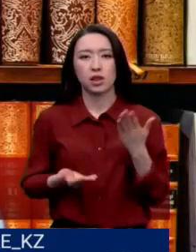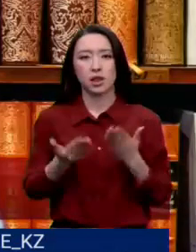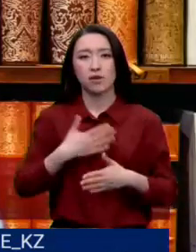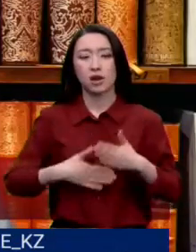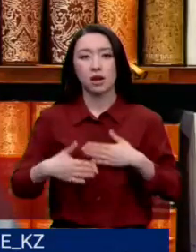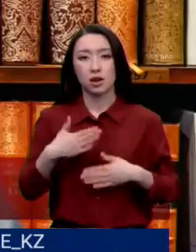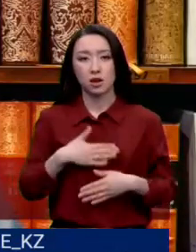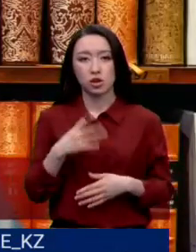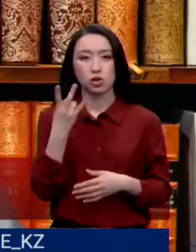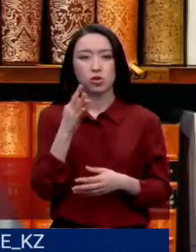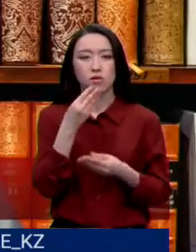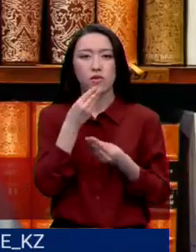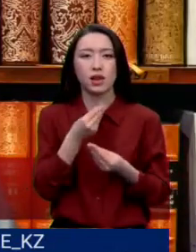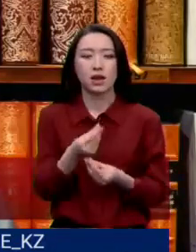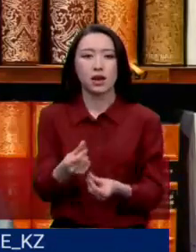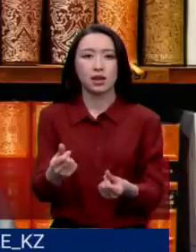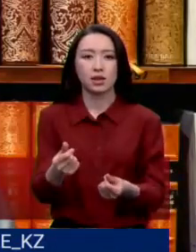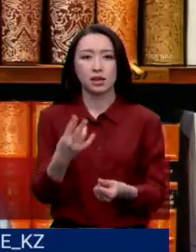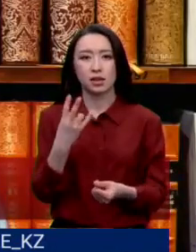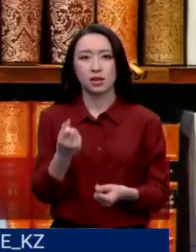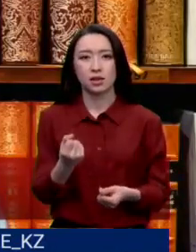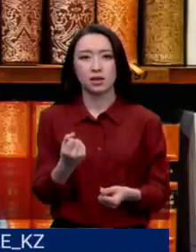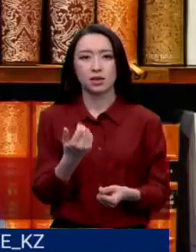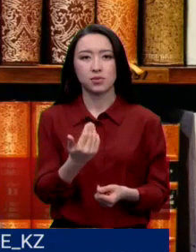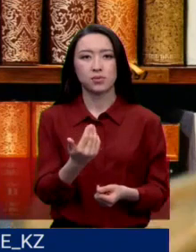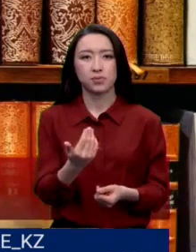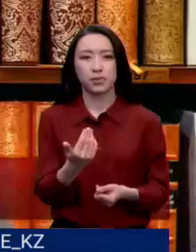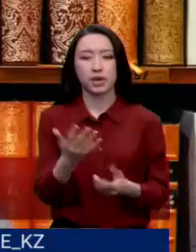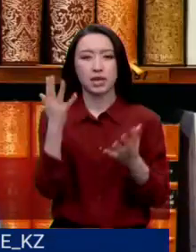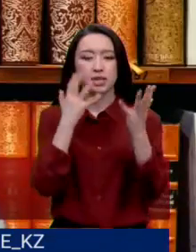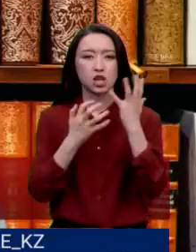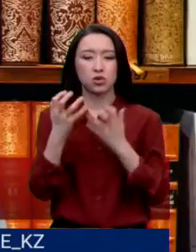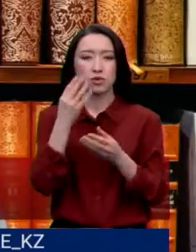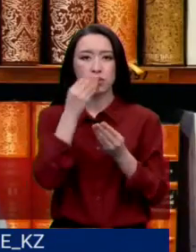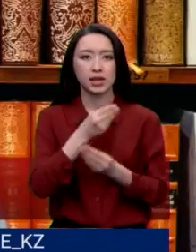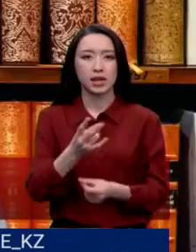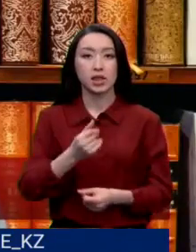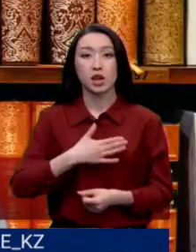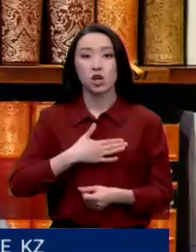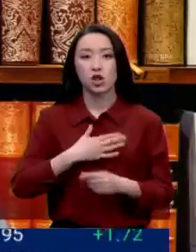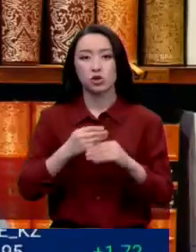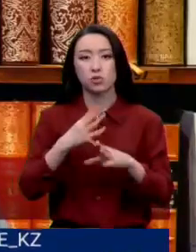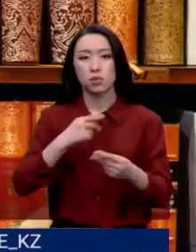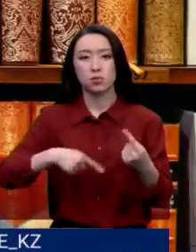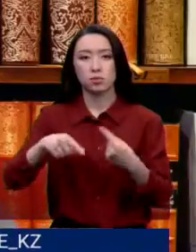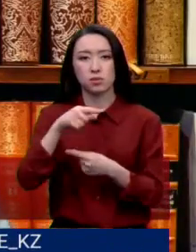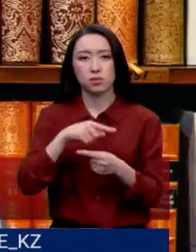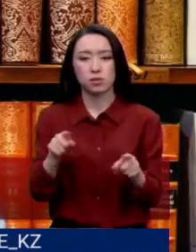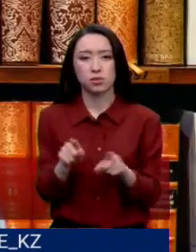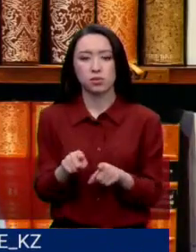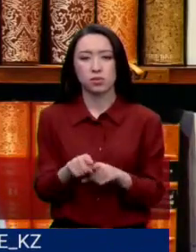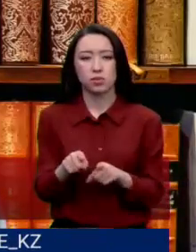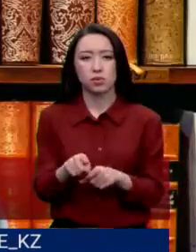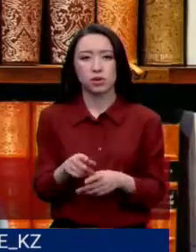рады, но влияние какого-то на... серьезного влияния на наш автопром, на состояние